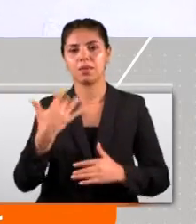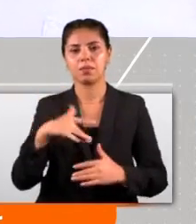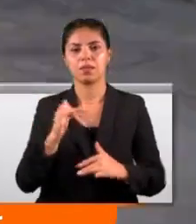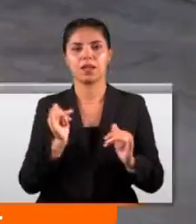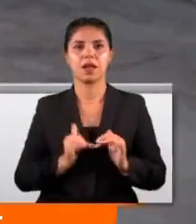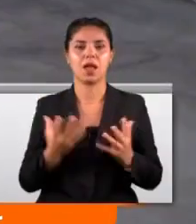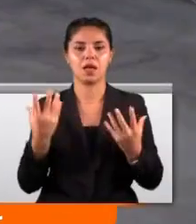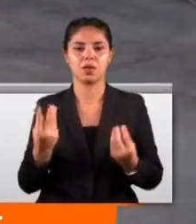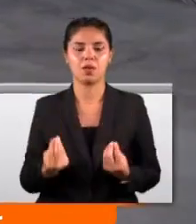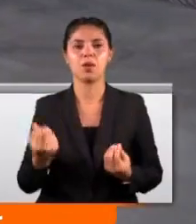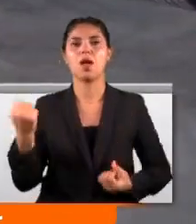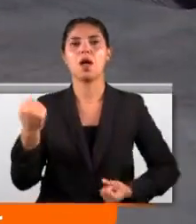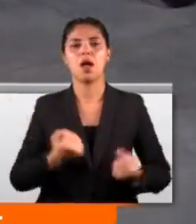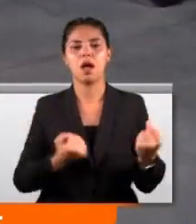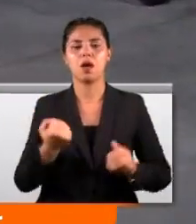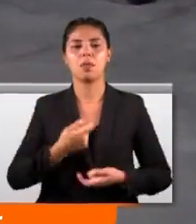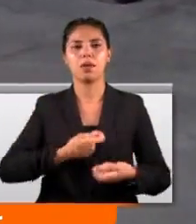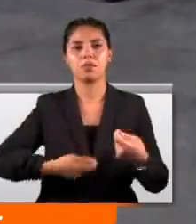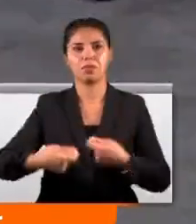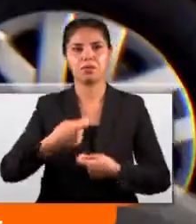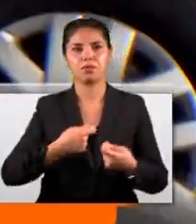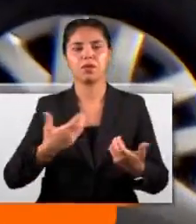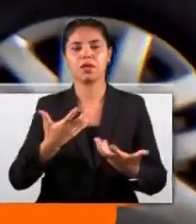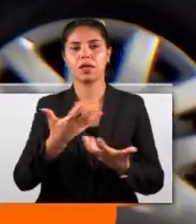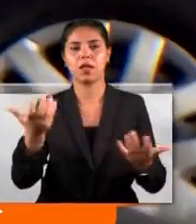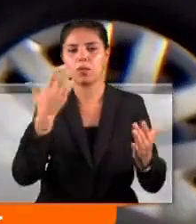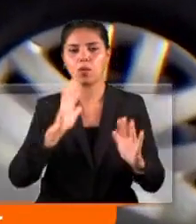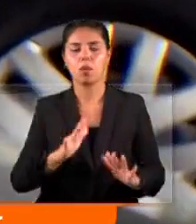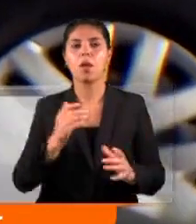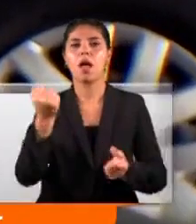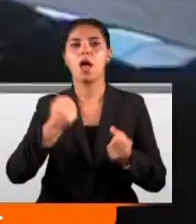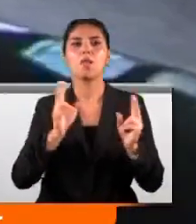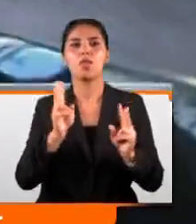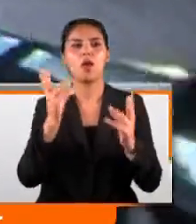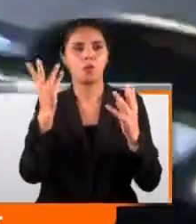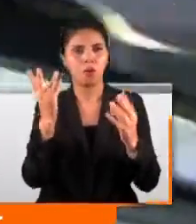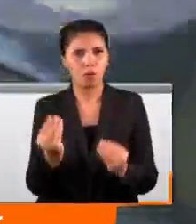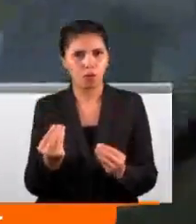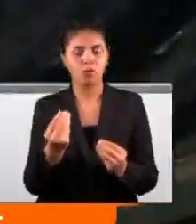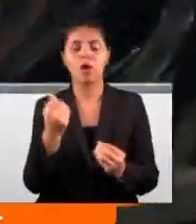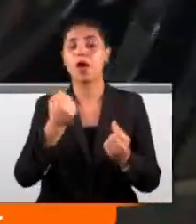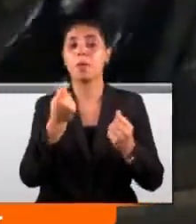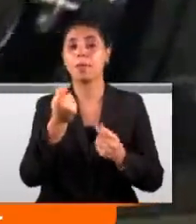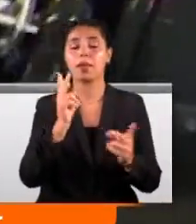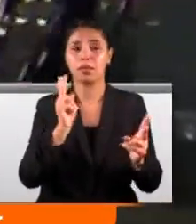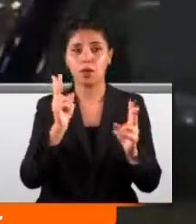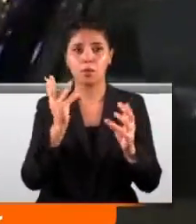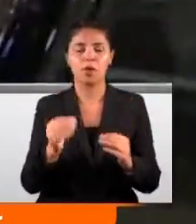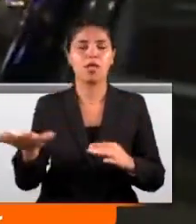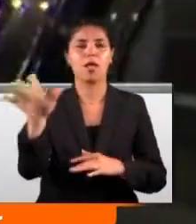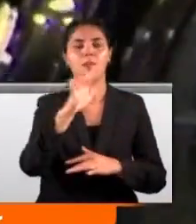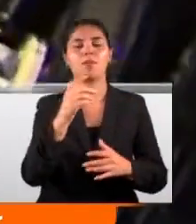çok rahatlattı. Otomobil piyasasında hareketlilik azalsa da fiyatların normale dönmesi hem galerileri hem de müşterileri memnun